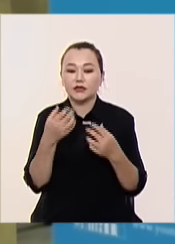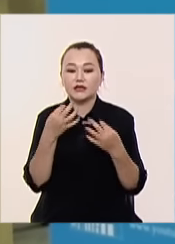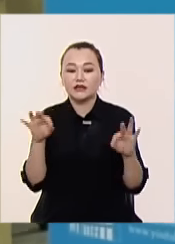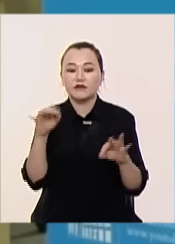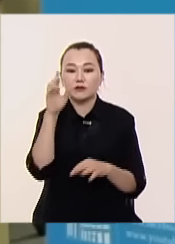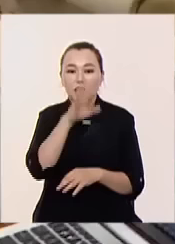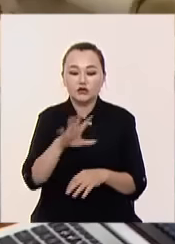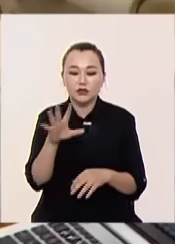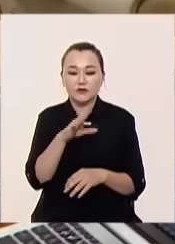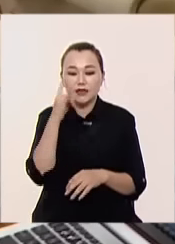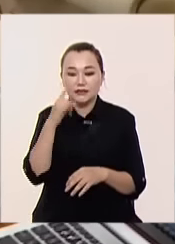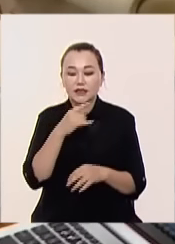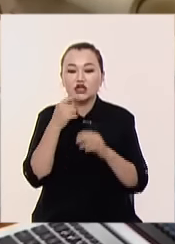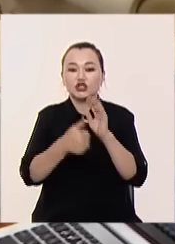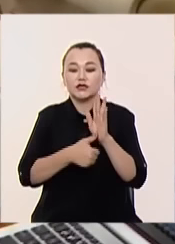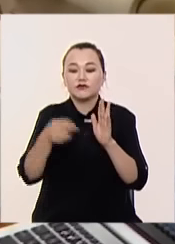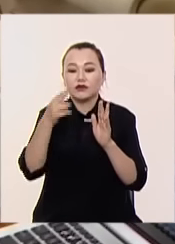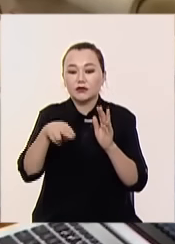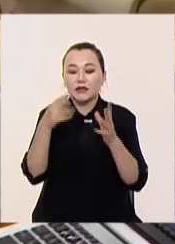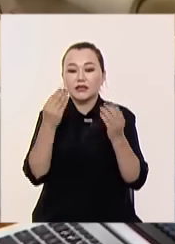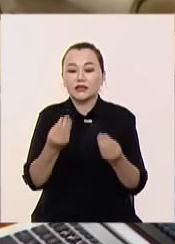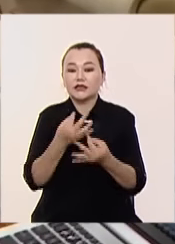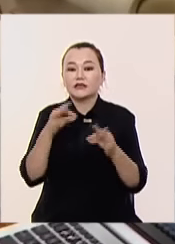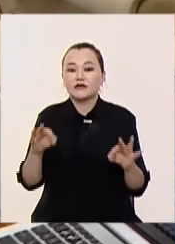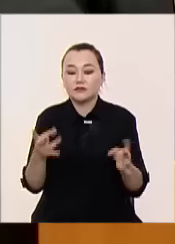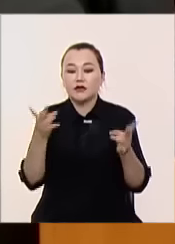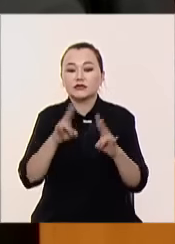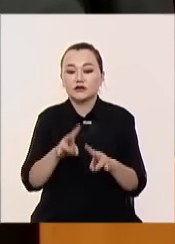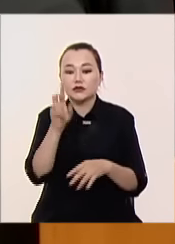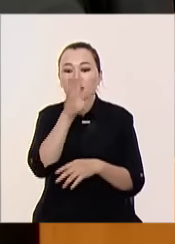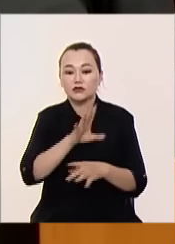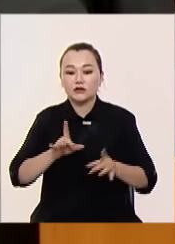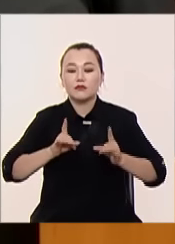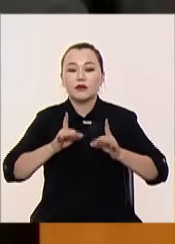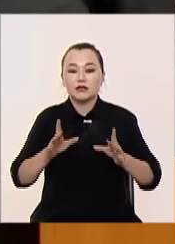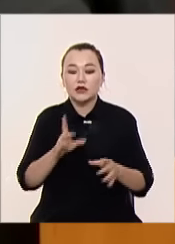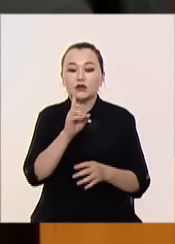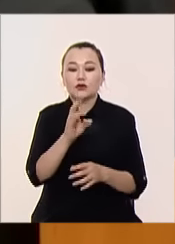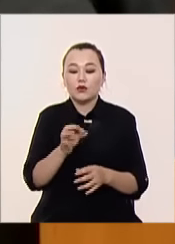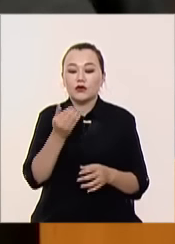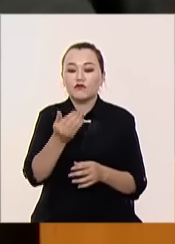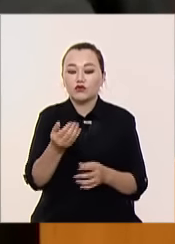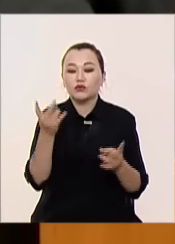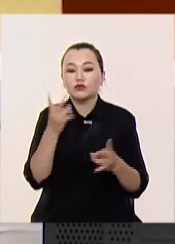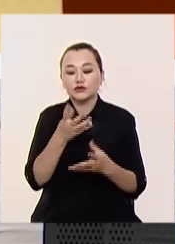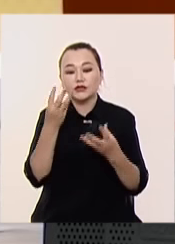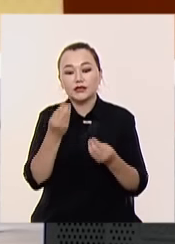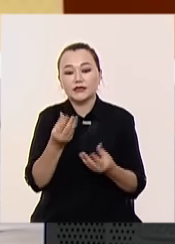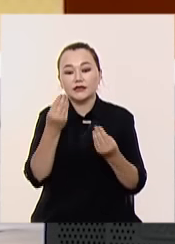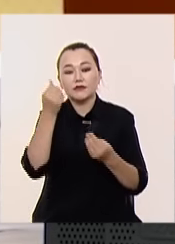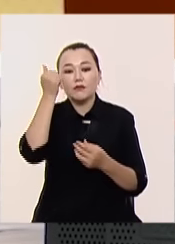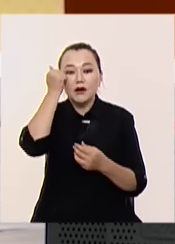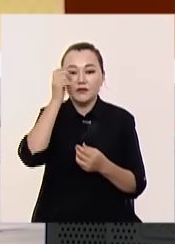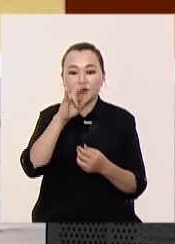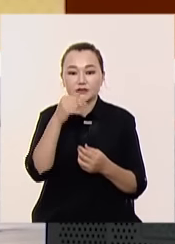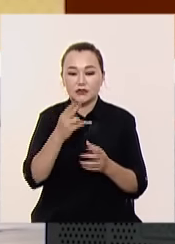государства Казахстана. 16 декабря – День независимости. Остается государственным праздником, однако его следует отмечать как День памяти